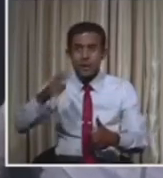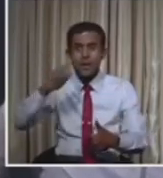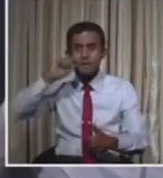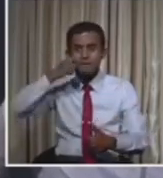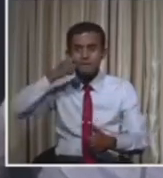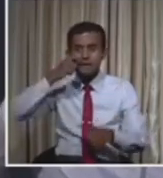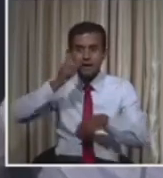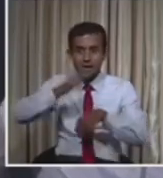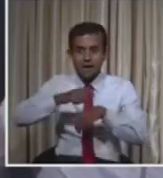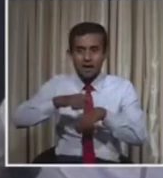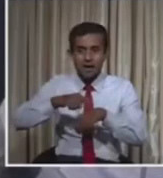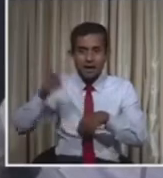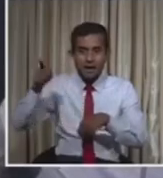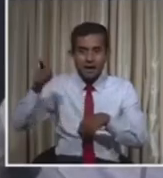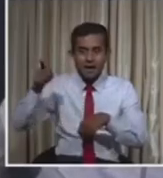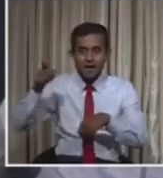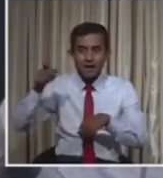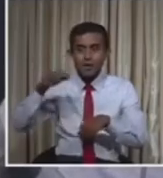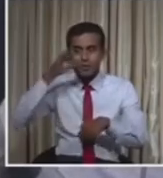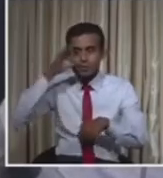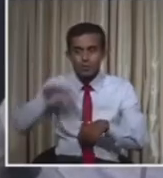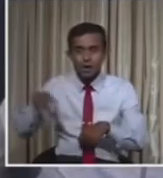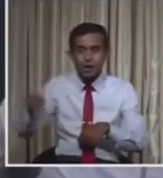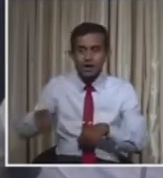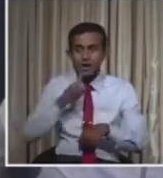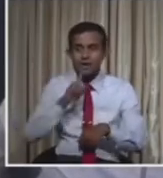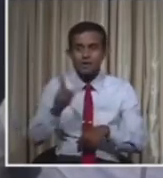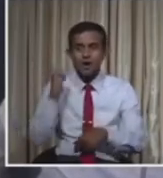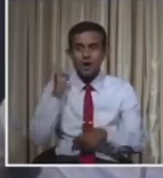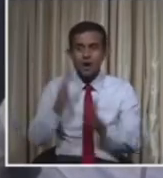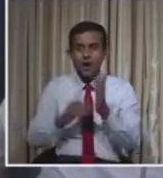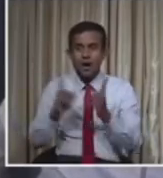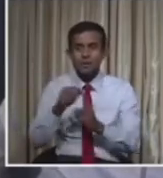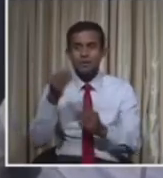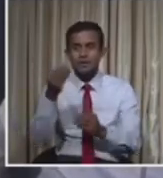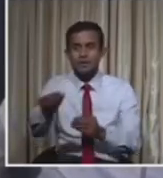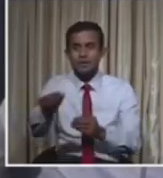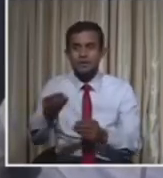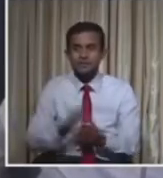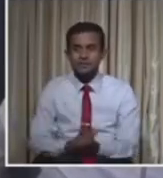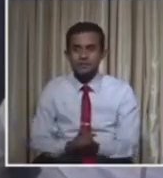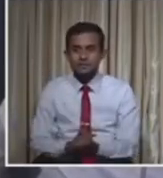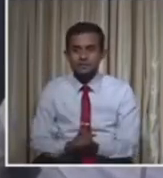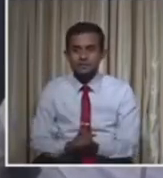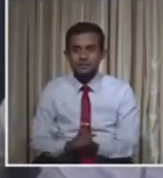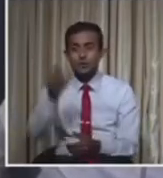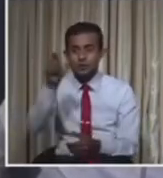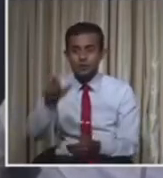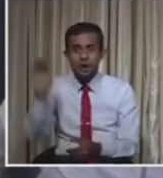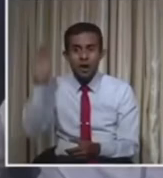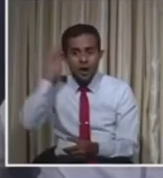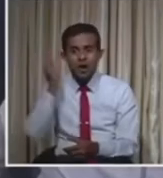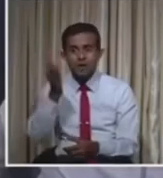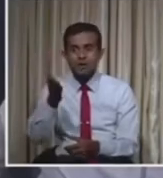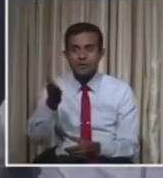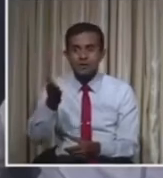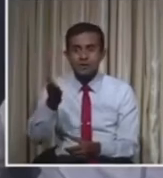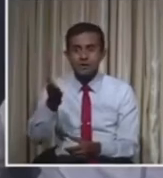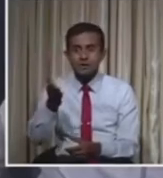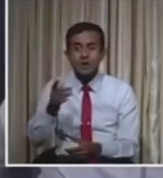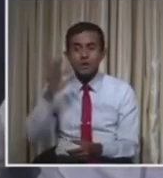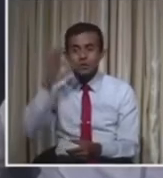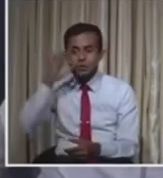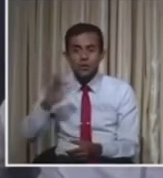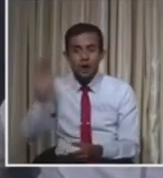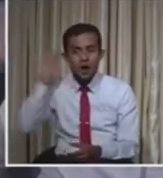පියානෝගේ කාලේ අද පුතානෝ කියන ඔබතුමාට ආරක්ෂක අමතිකම දෙනවලු ඔබතුමා අහන්න තිබුණේ සම්බන්ධ වෙලා